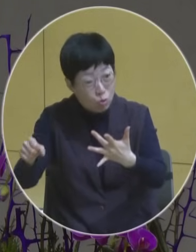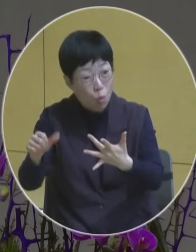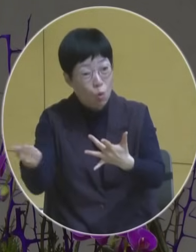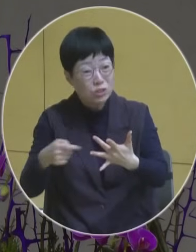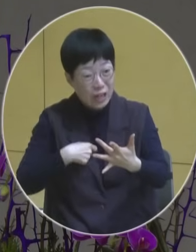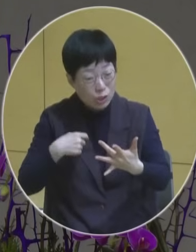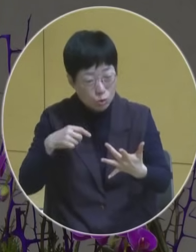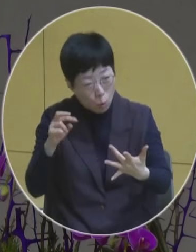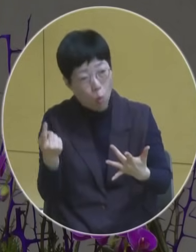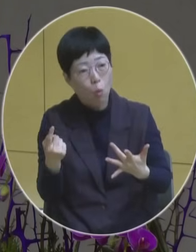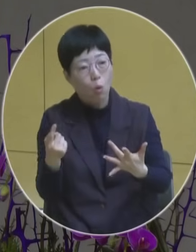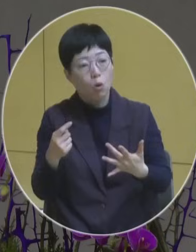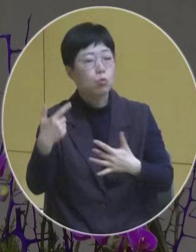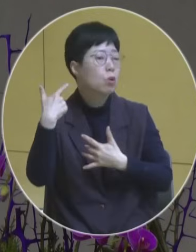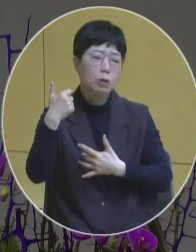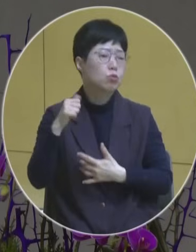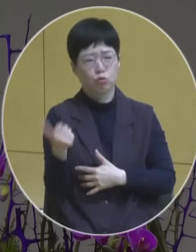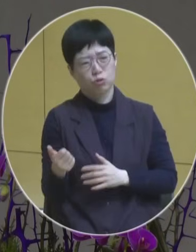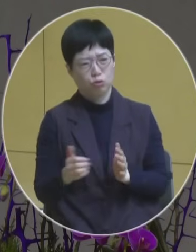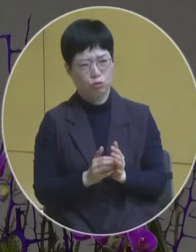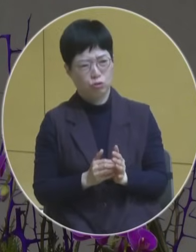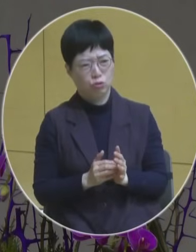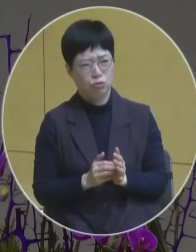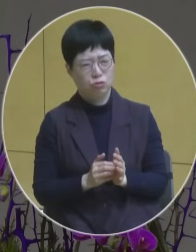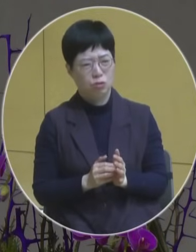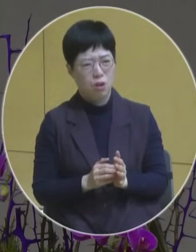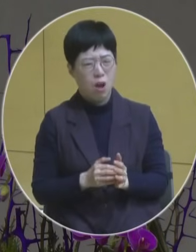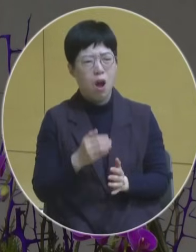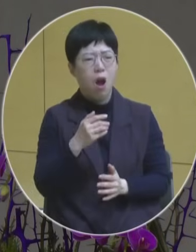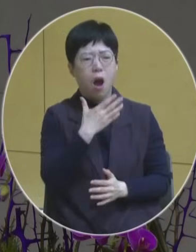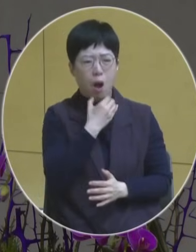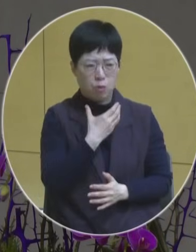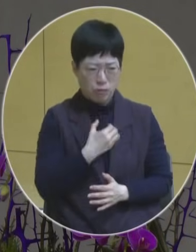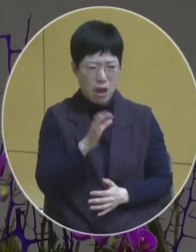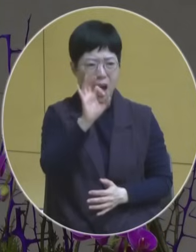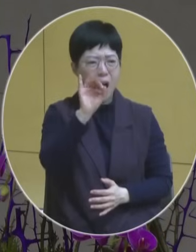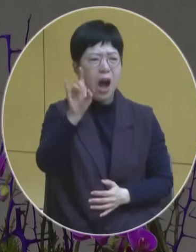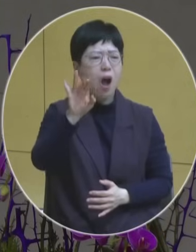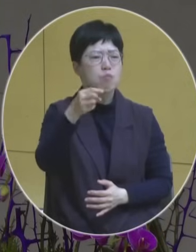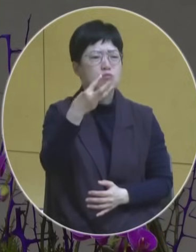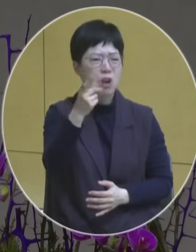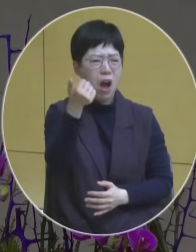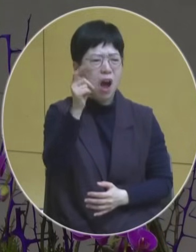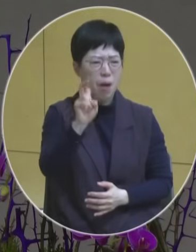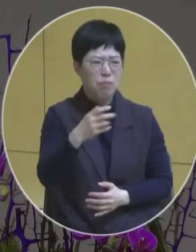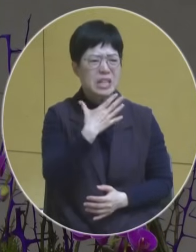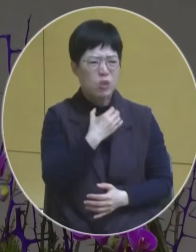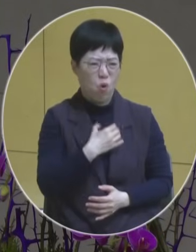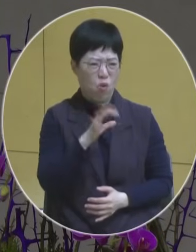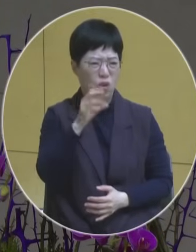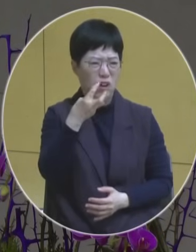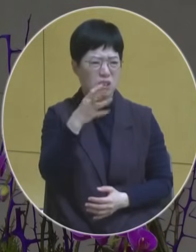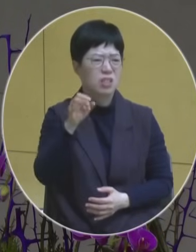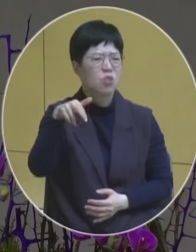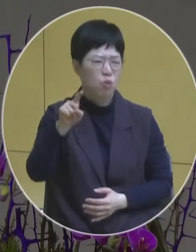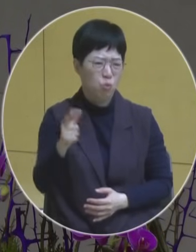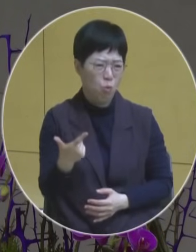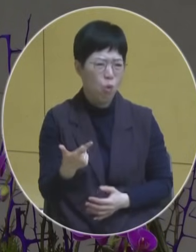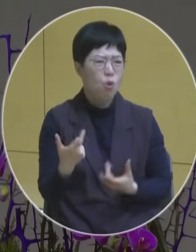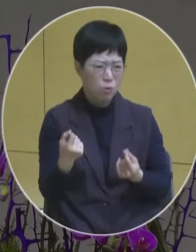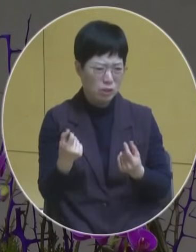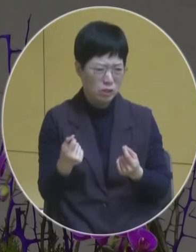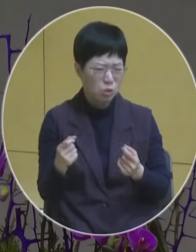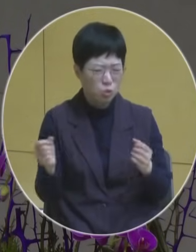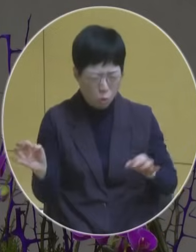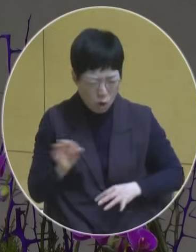심지어는 자기도 총에 맞아서 죽었어요. 아브라함 링컨의 삶이 그렇게 불행했어요. 그러나 아브라함이 그 위대하고 놀라운